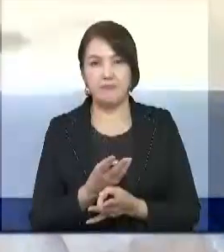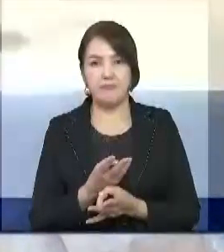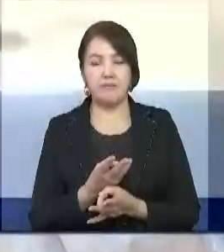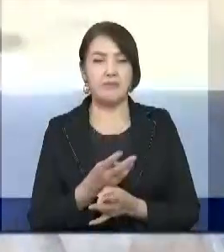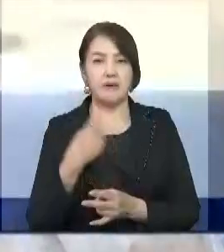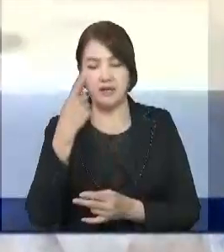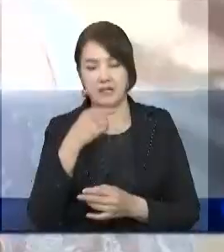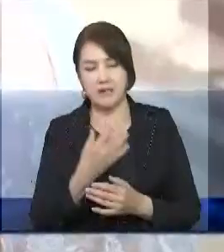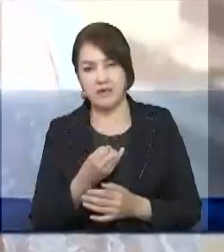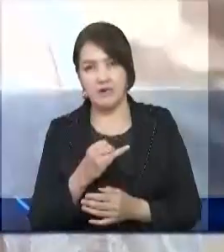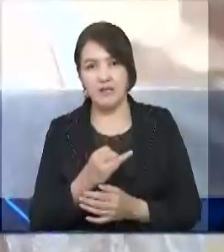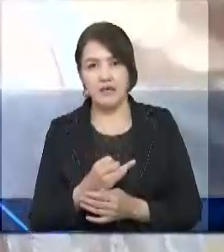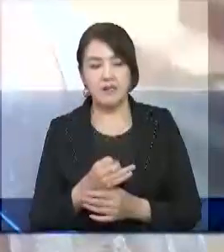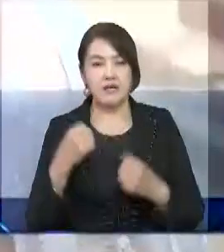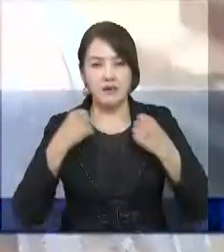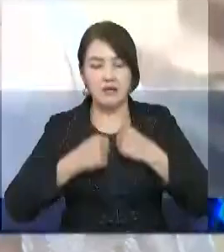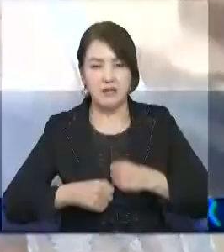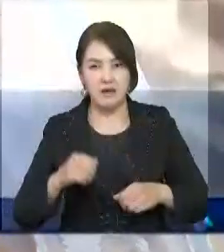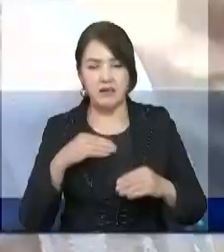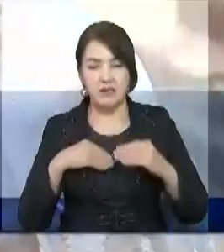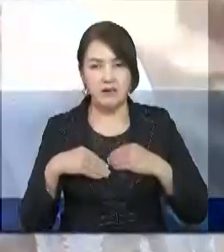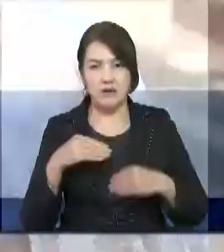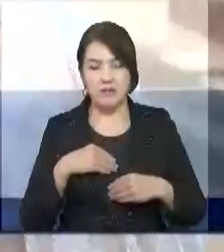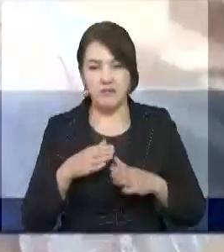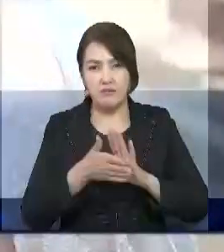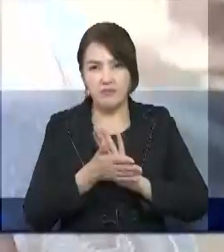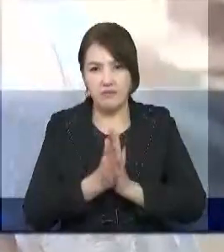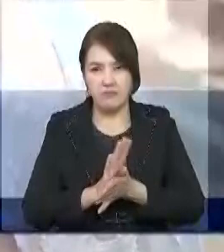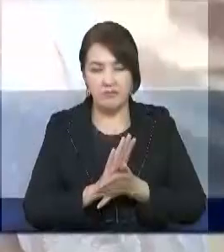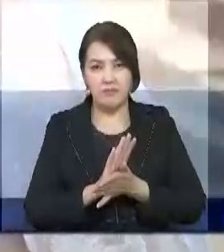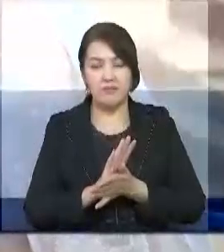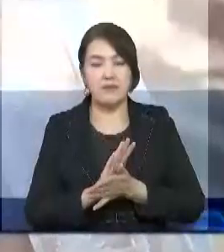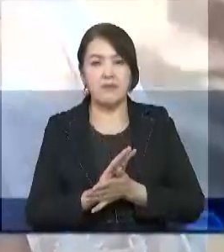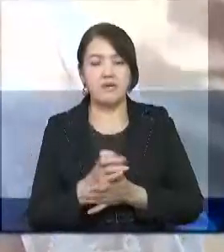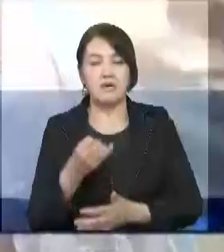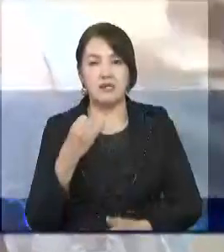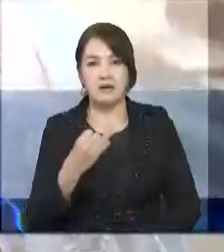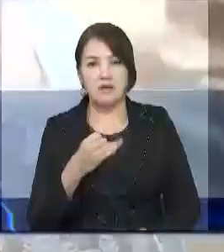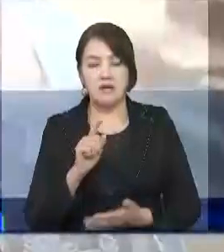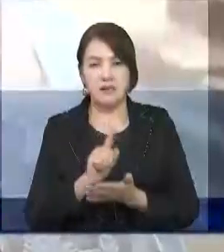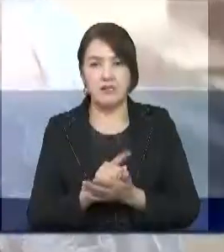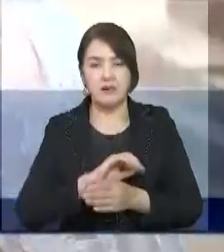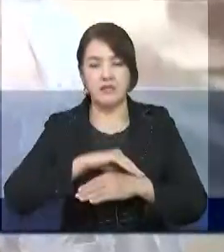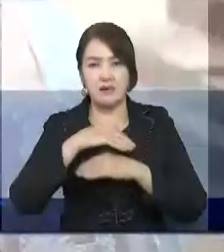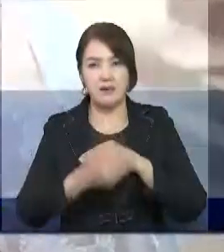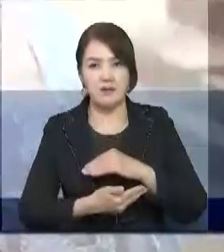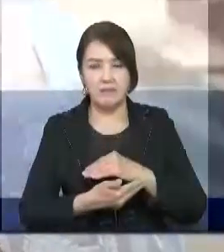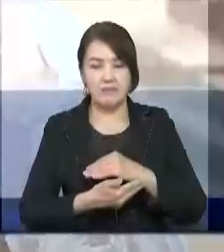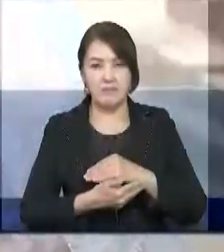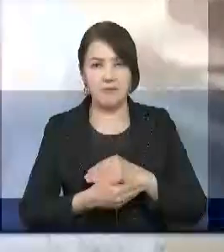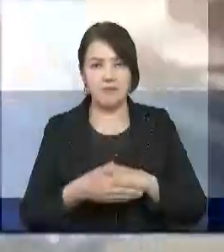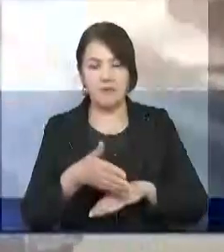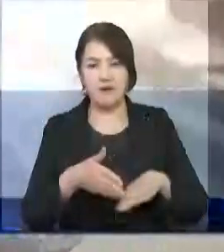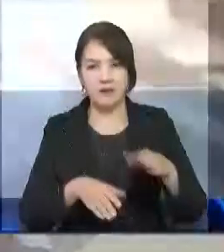меры личной гигиены. Одежда должна прилегать плотно к телу, должна быть закрытая, с